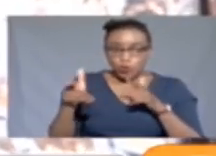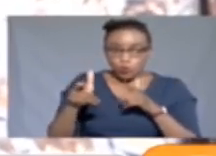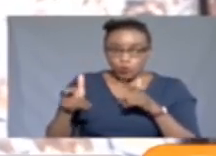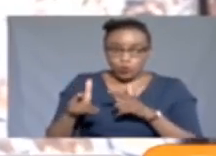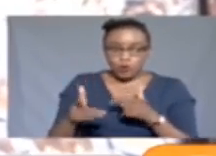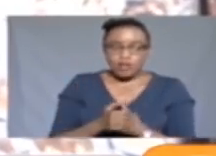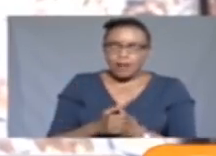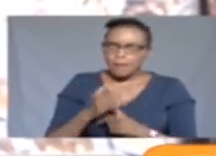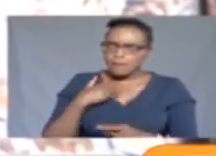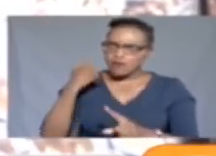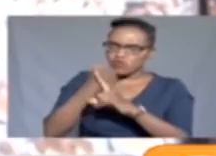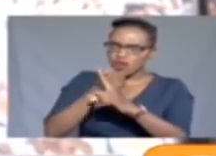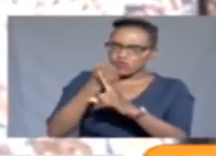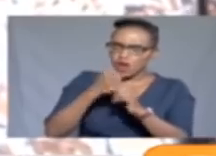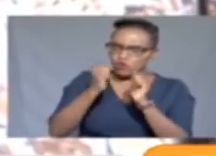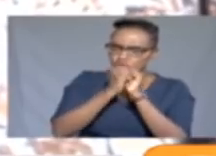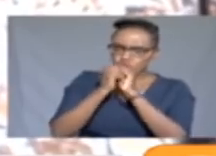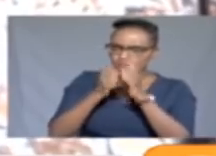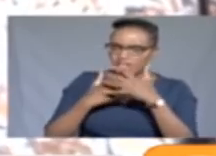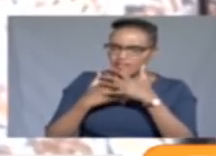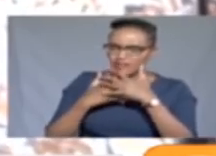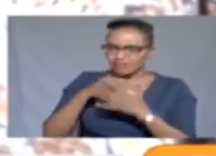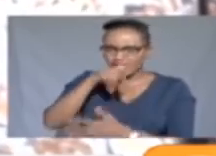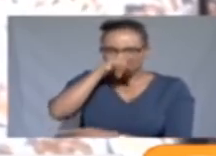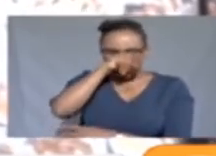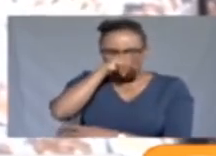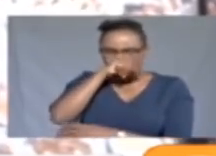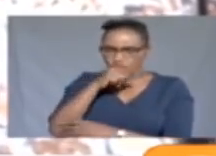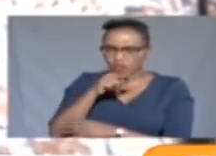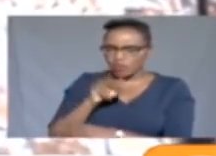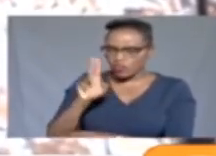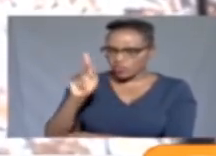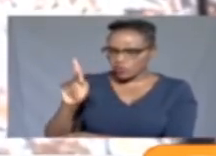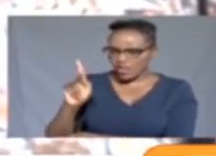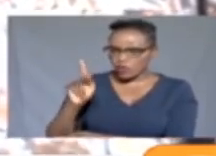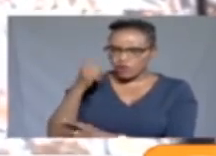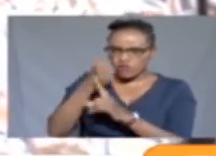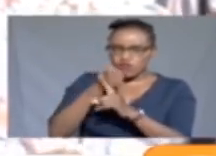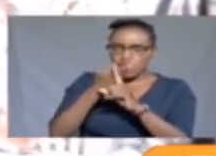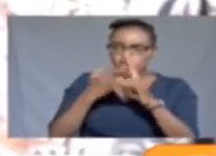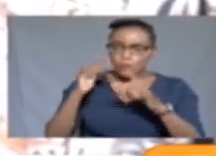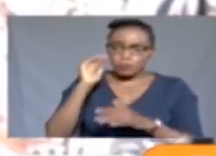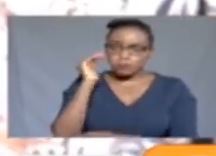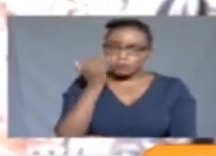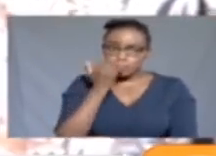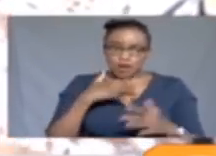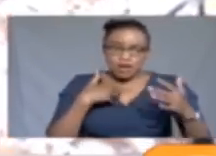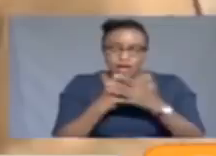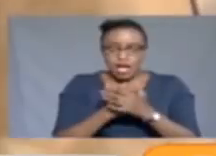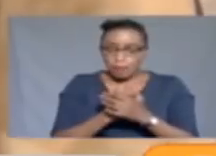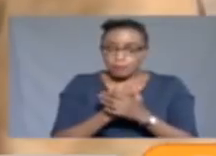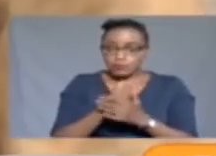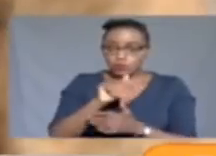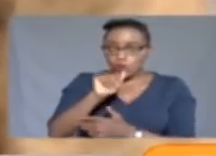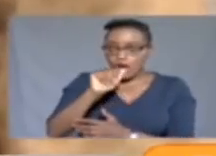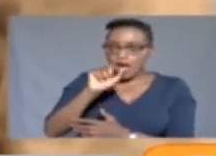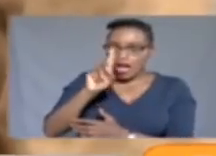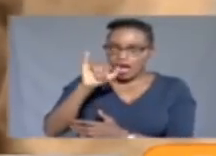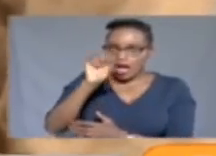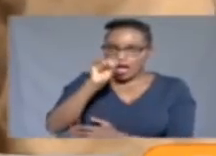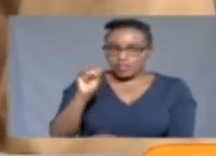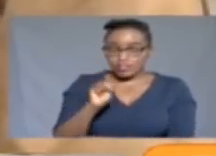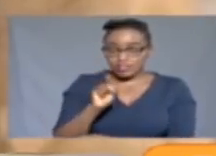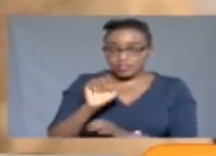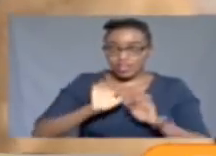Italia anapigana na Ngereza. Tulipigana kutoka Isiolo bakati sababa. Kwa Italia